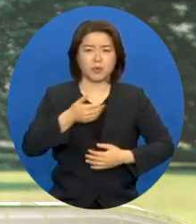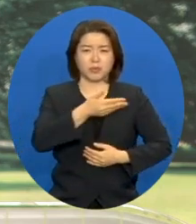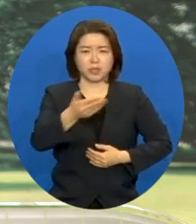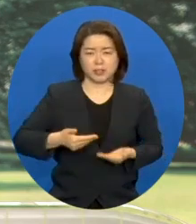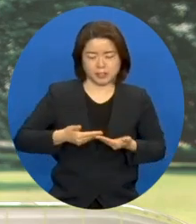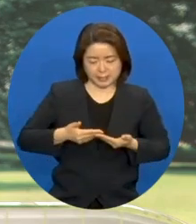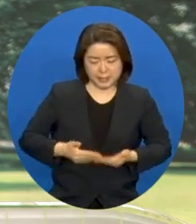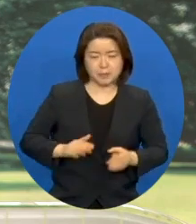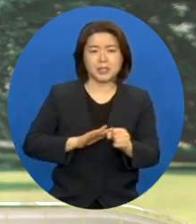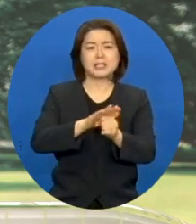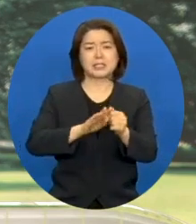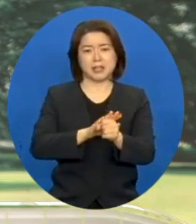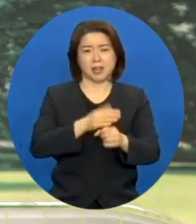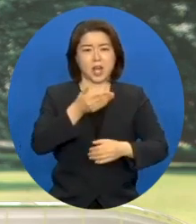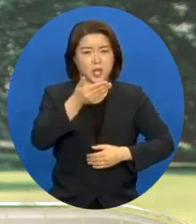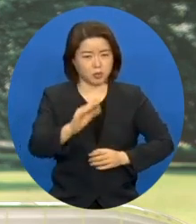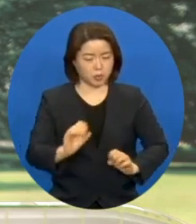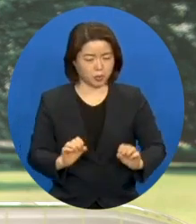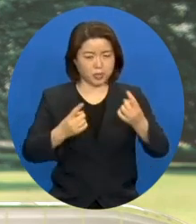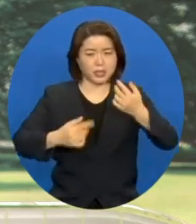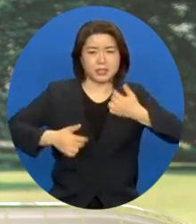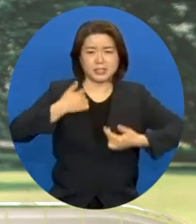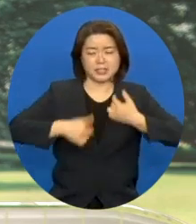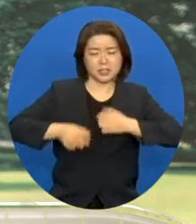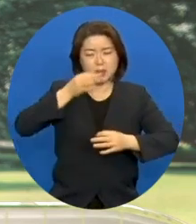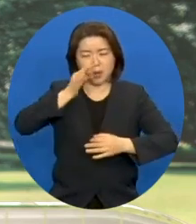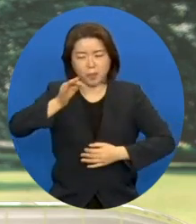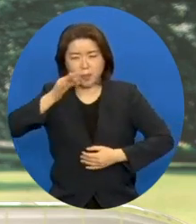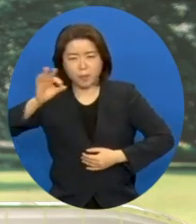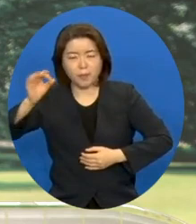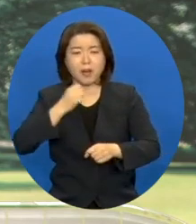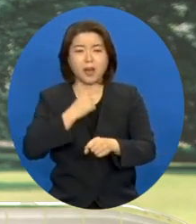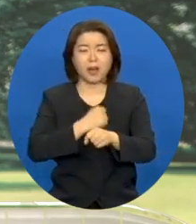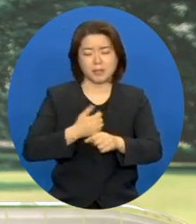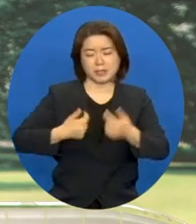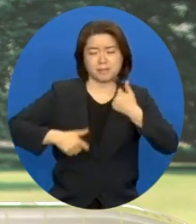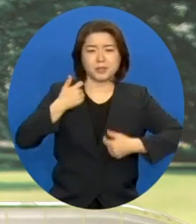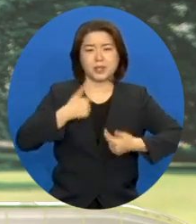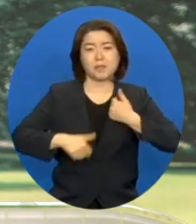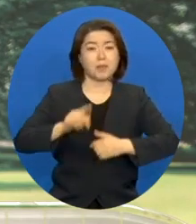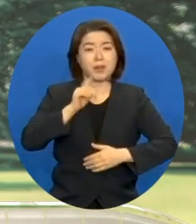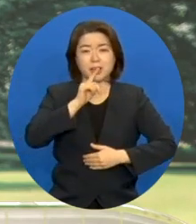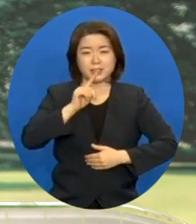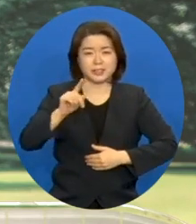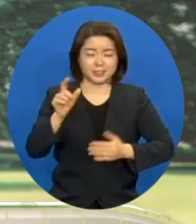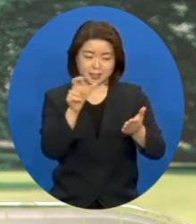잠잠히 사랑하시며 너로 인하여 즐거이 부르며 기뻐하시리라 하리라.